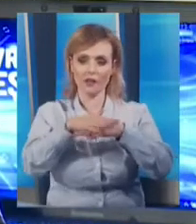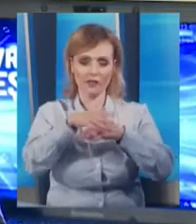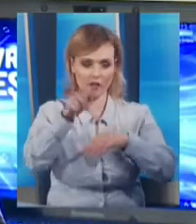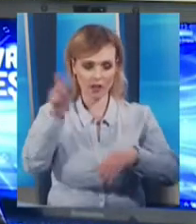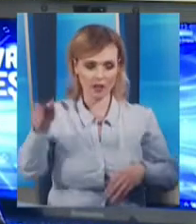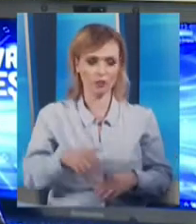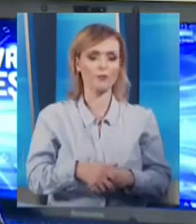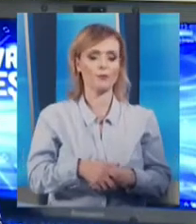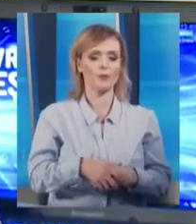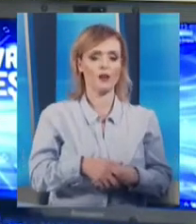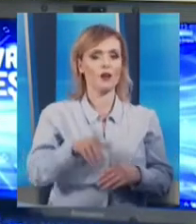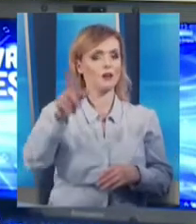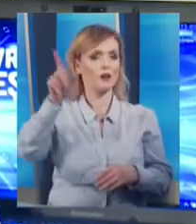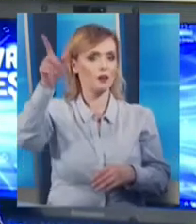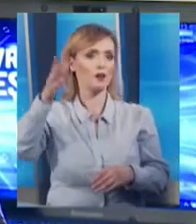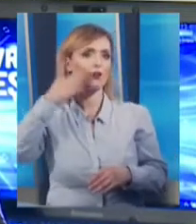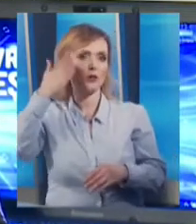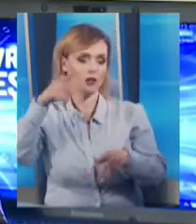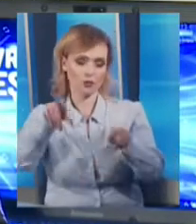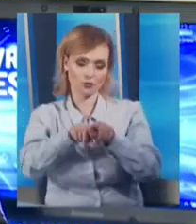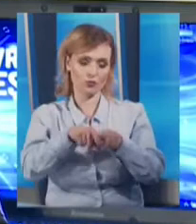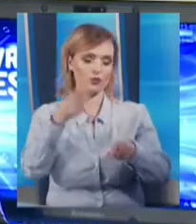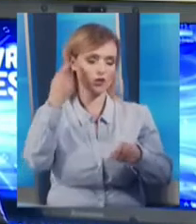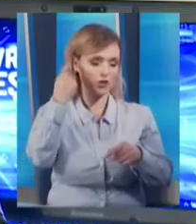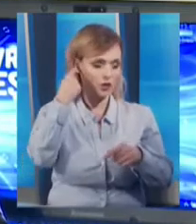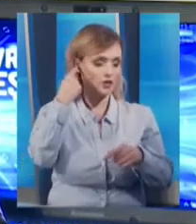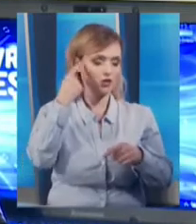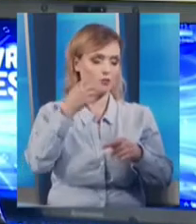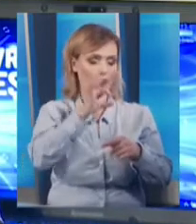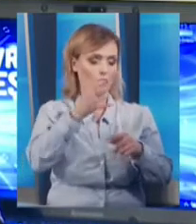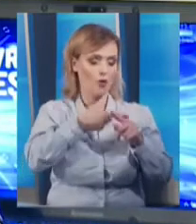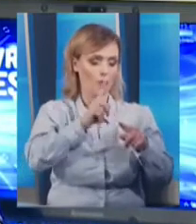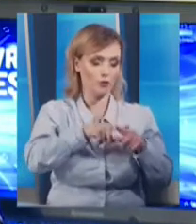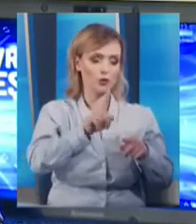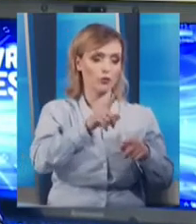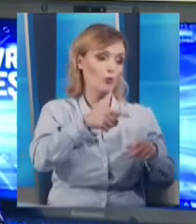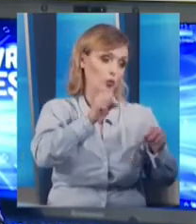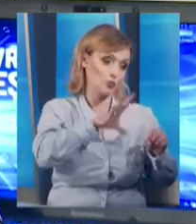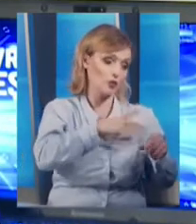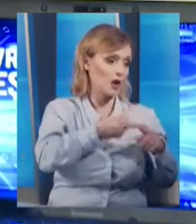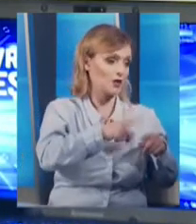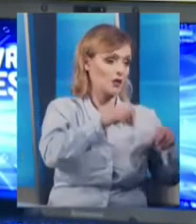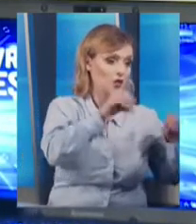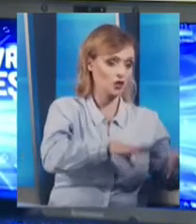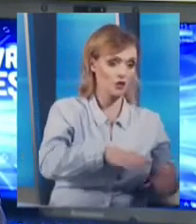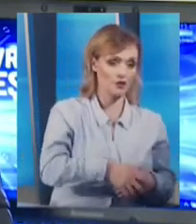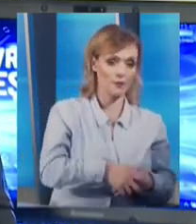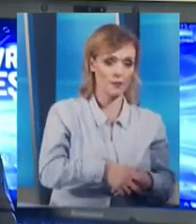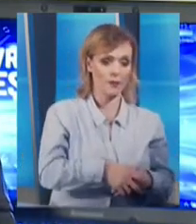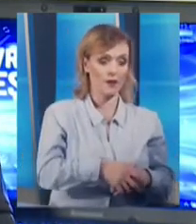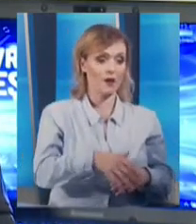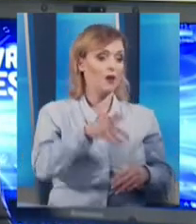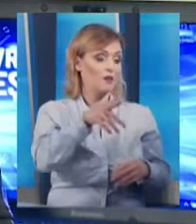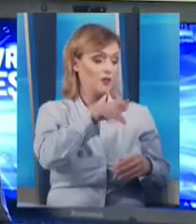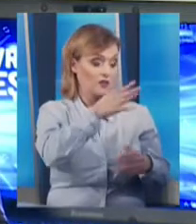că poate e o soluție. Iată, în cât timp realist, acolo când aveți niște